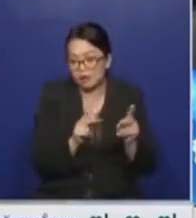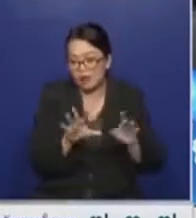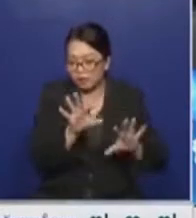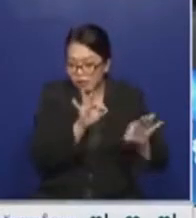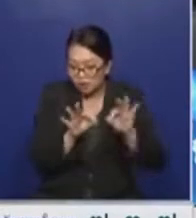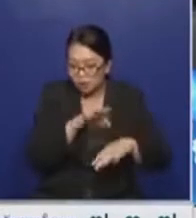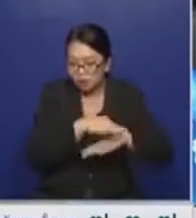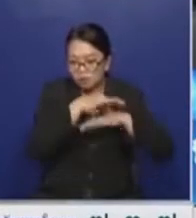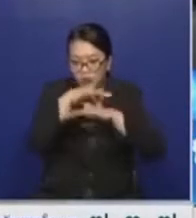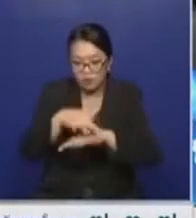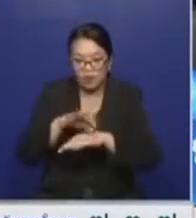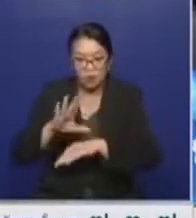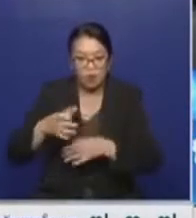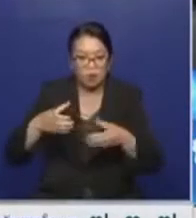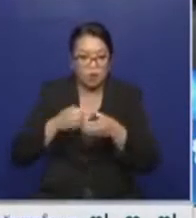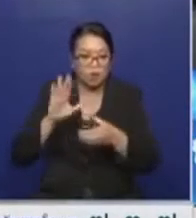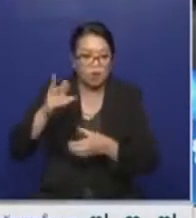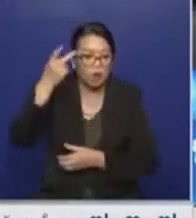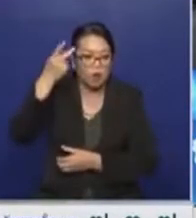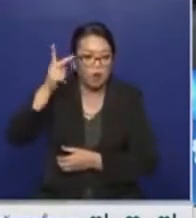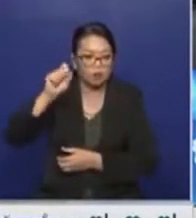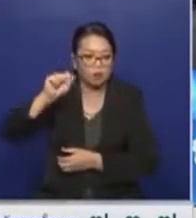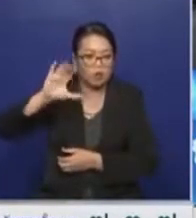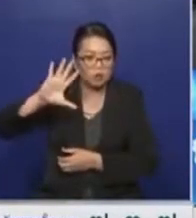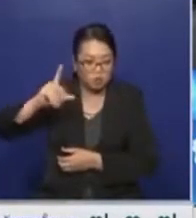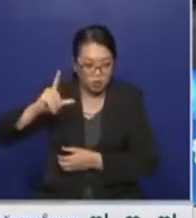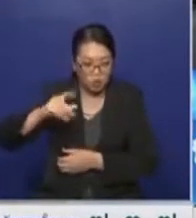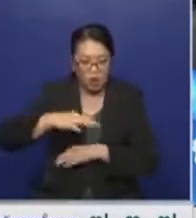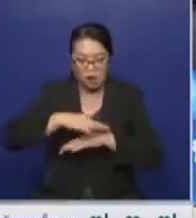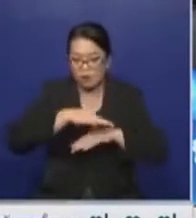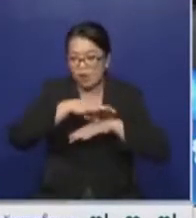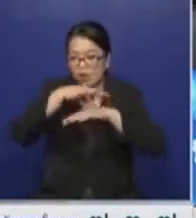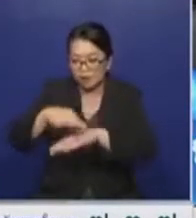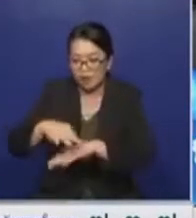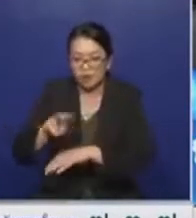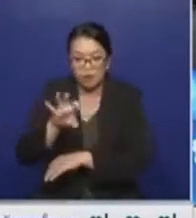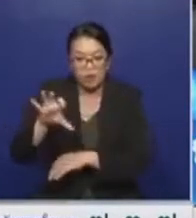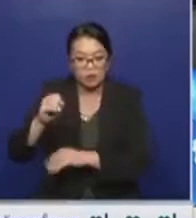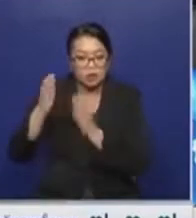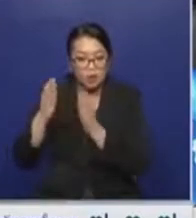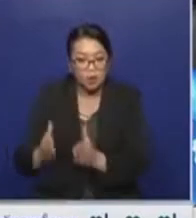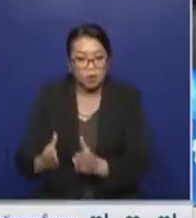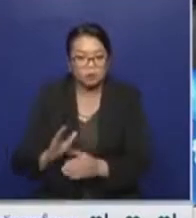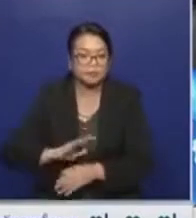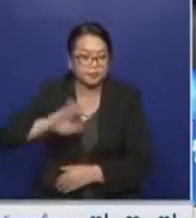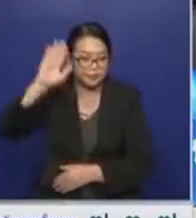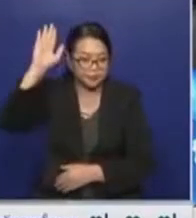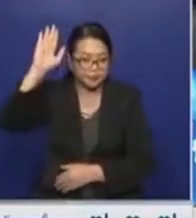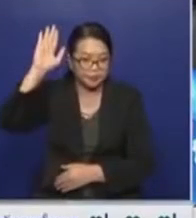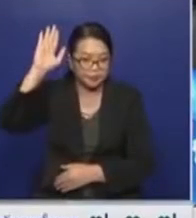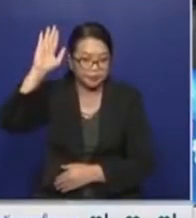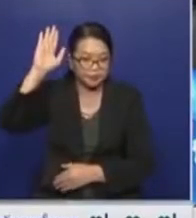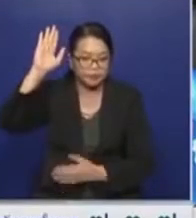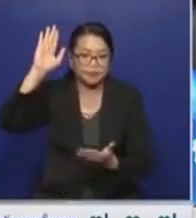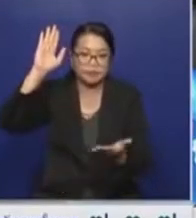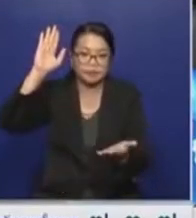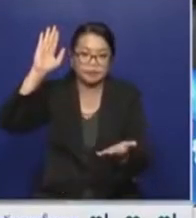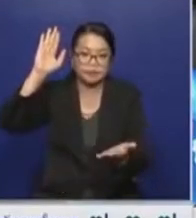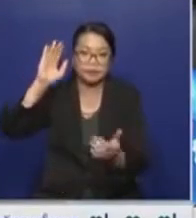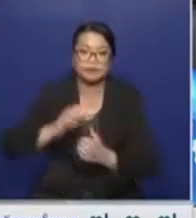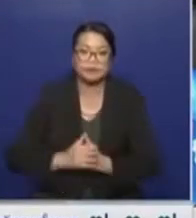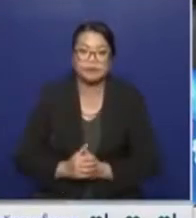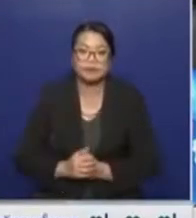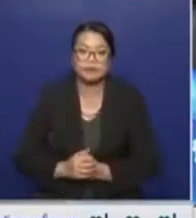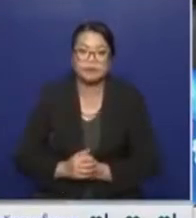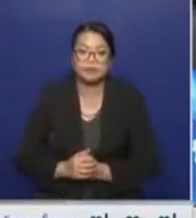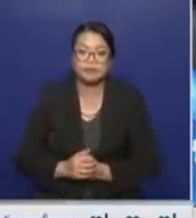แต่งตั้งขึ้นโดยคสช.แถมสรรหาไปสรรหามานะคะท่านประธาน ครับจันทิชาครับมี